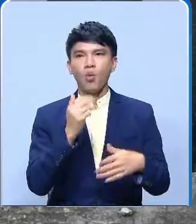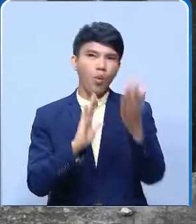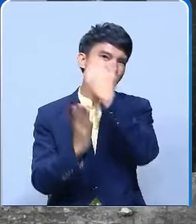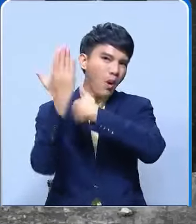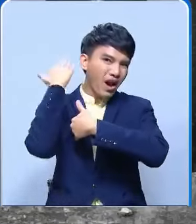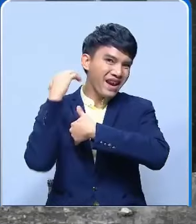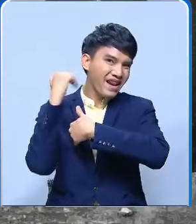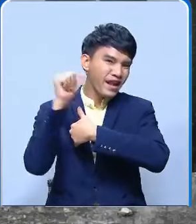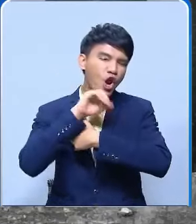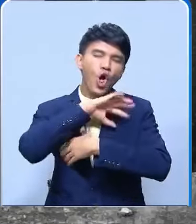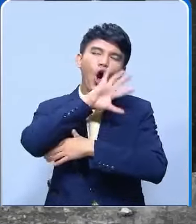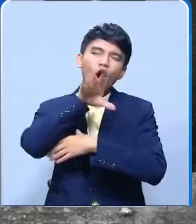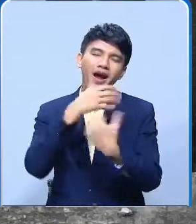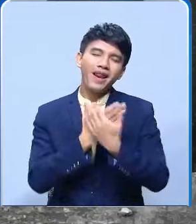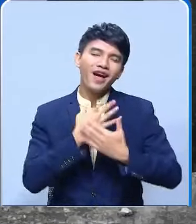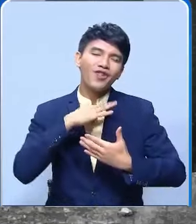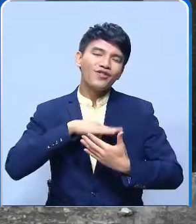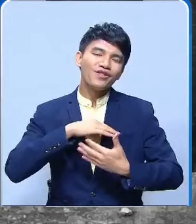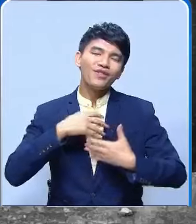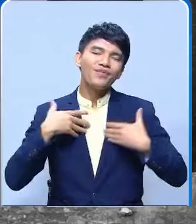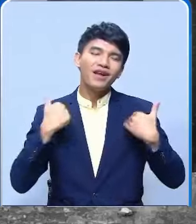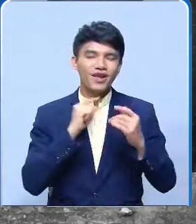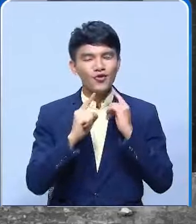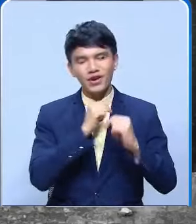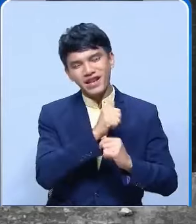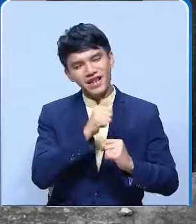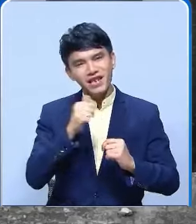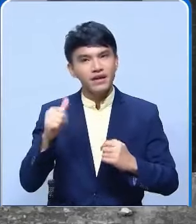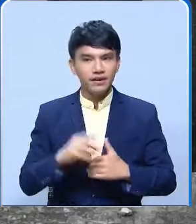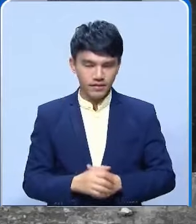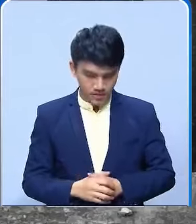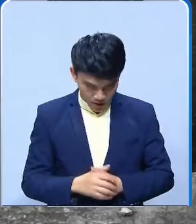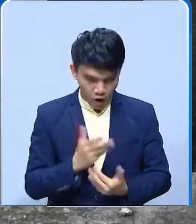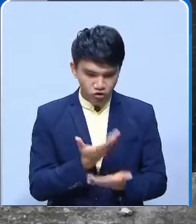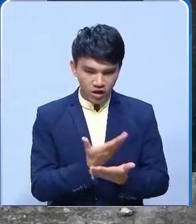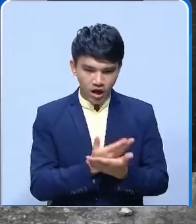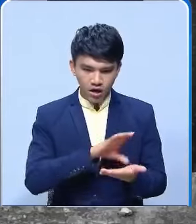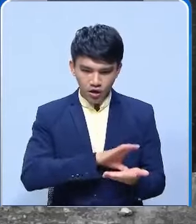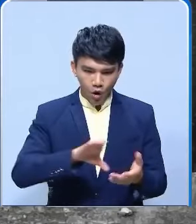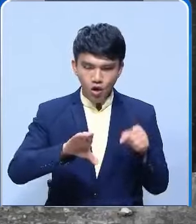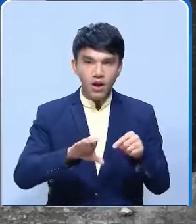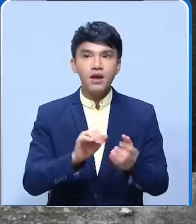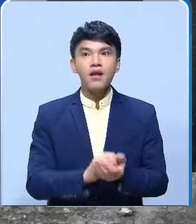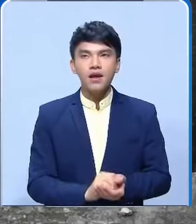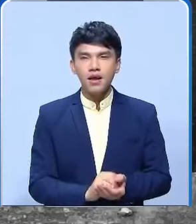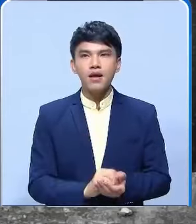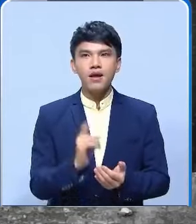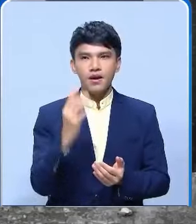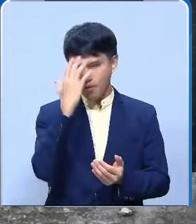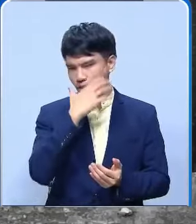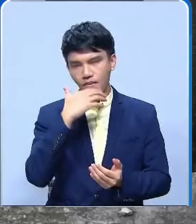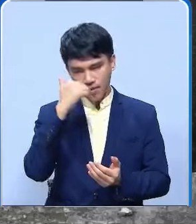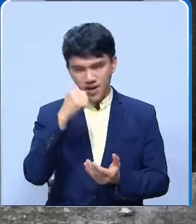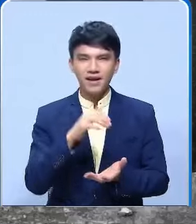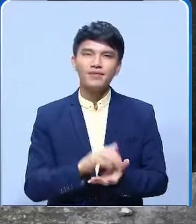ลอกให้รักคุยให้เราสบายใจพูดจาดีจ๊ะจ๋าหลังจากนั้นชวนลงทุนครับ นี่แล้วนางสาวพลอยเนี่ยเขาก็หน้าตาดีด้วยนะสวยด้วย